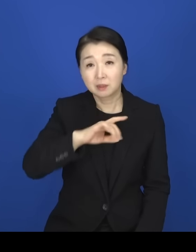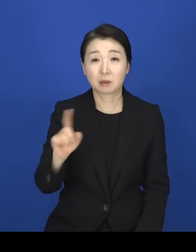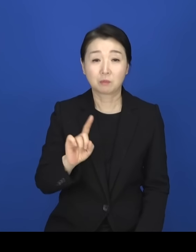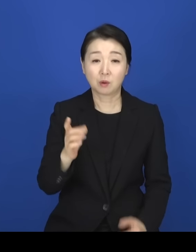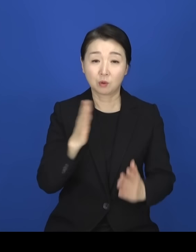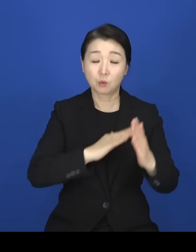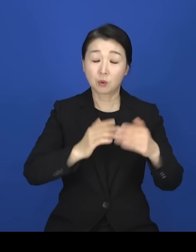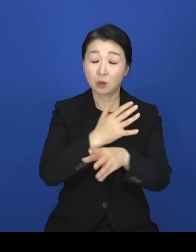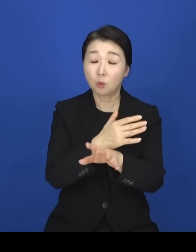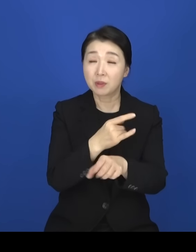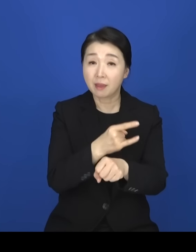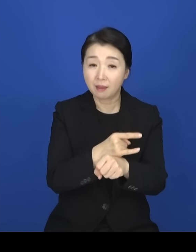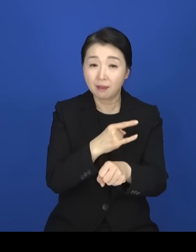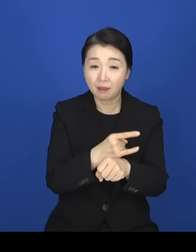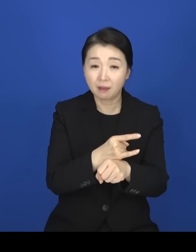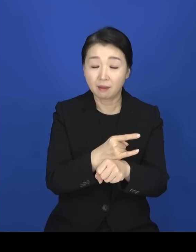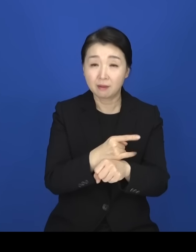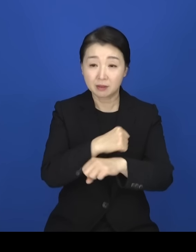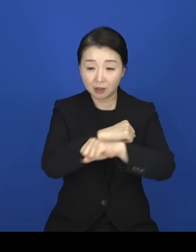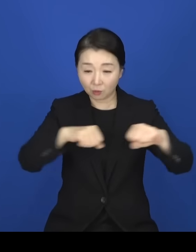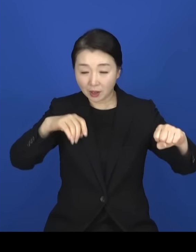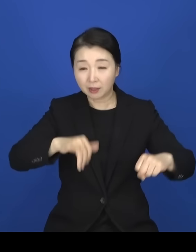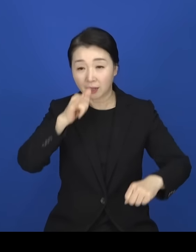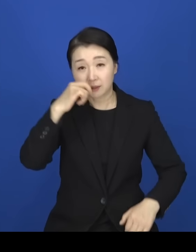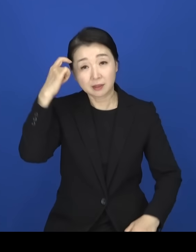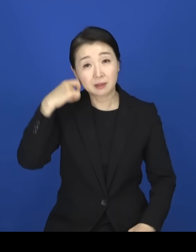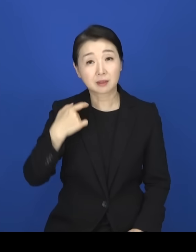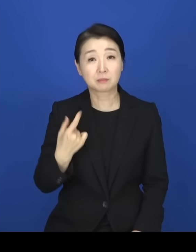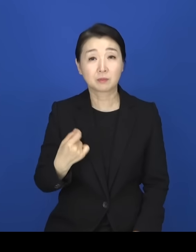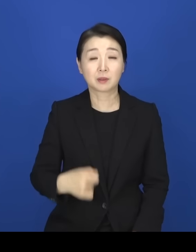코미디에서 나와서 덩그러니 그냥 광야에 있는 느낌이어가지고